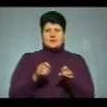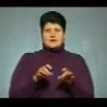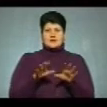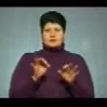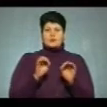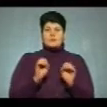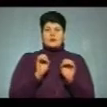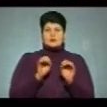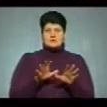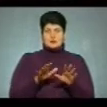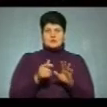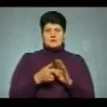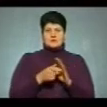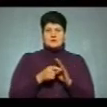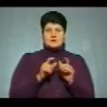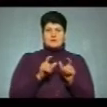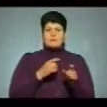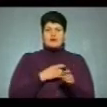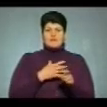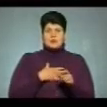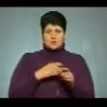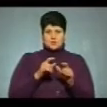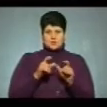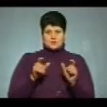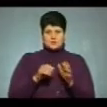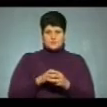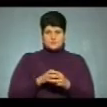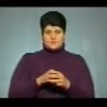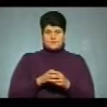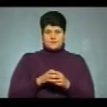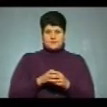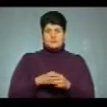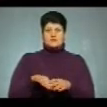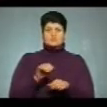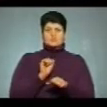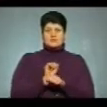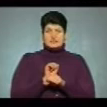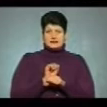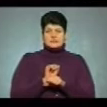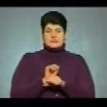про передачу даної структури в приватну структуру. Прекратили відпуск всіх